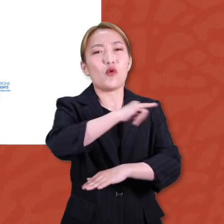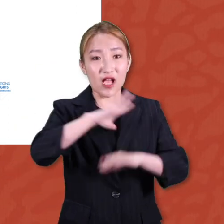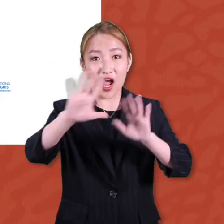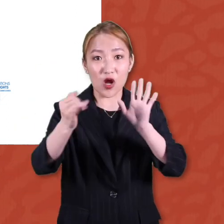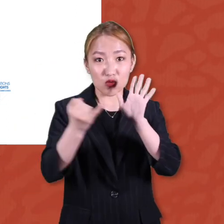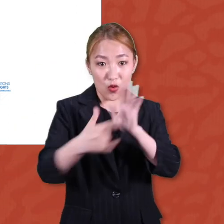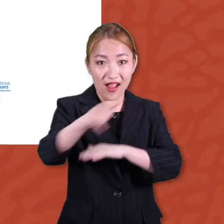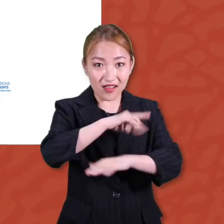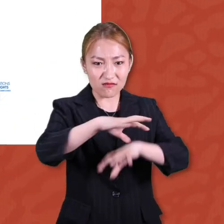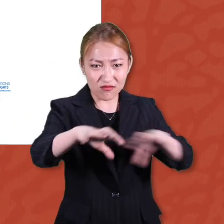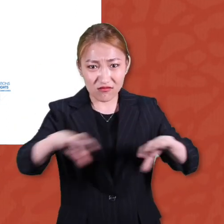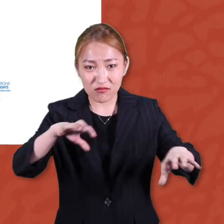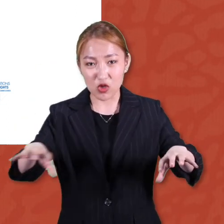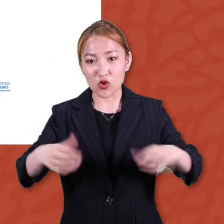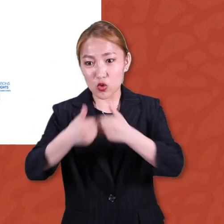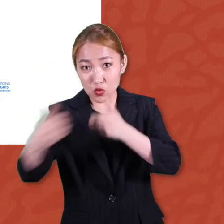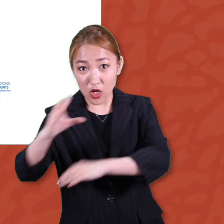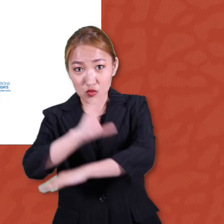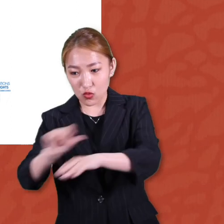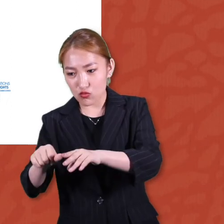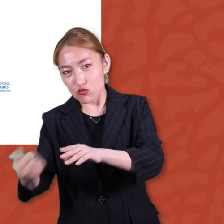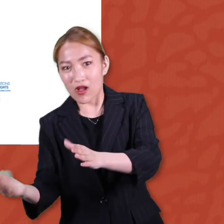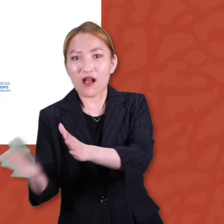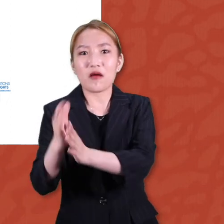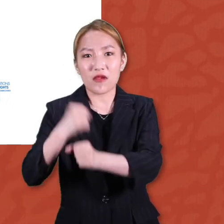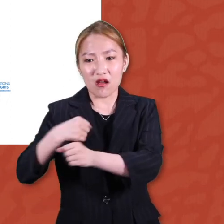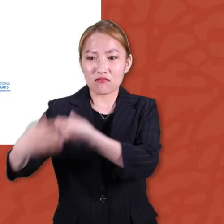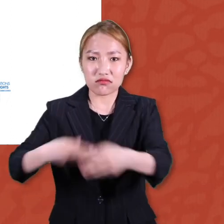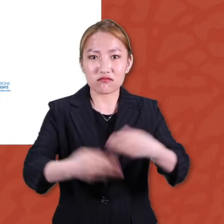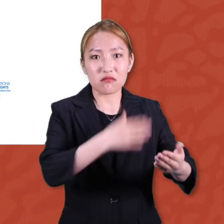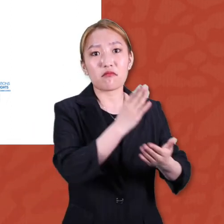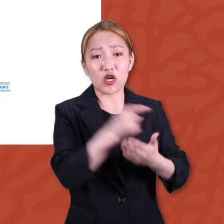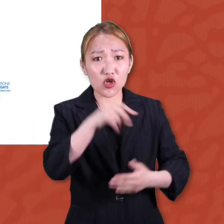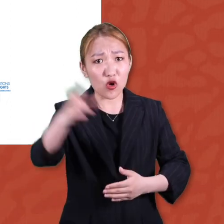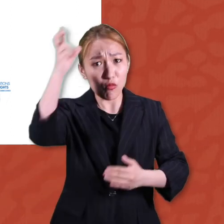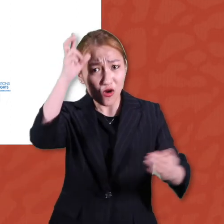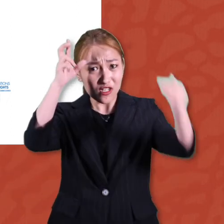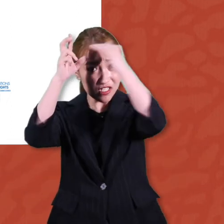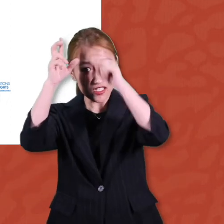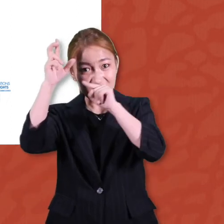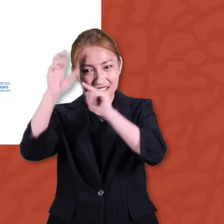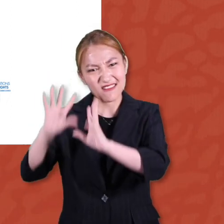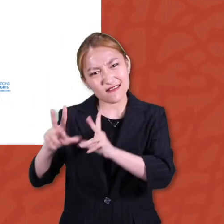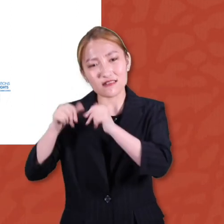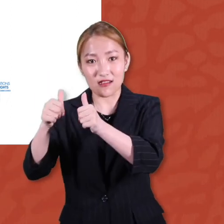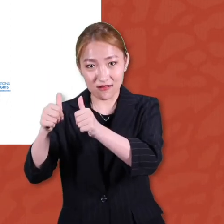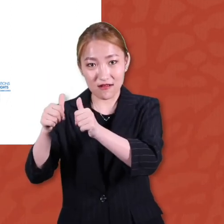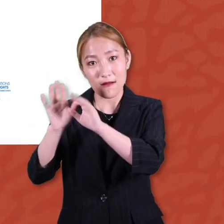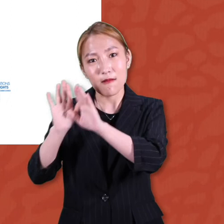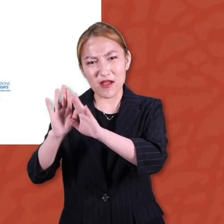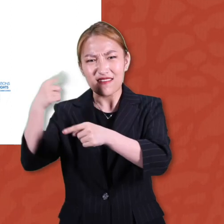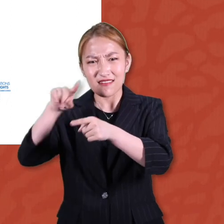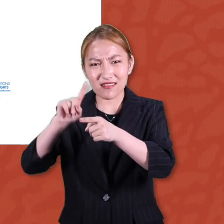16 төвд тусгай сургуулиудын дэргэд үйл ажиллагаагаа явуулж эхэлсэн. Тэд тэгш хамруулан сургах боловсролыг сайжруулах